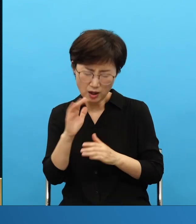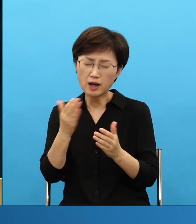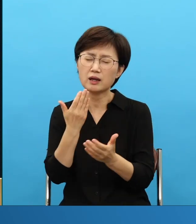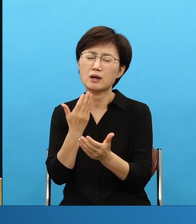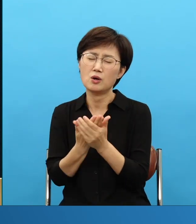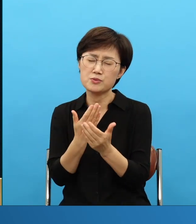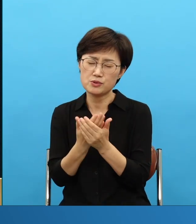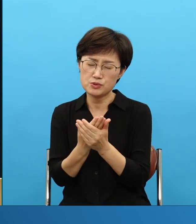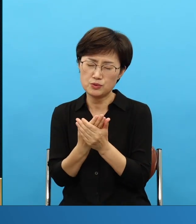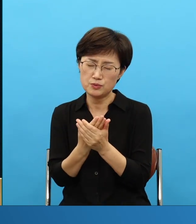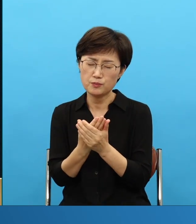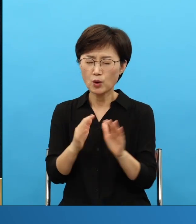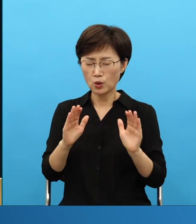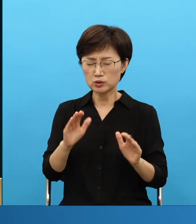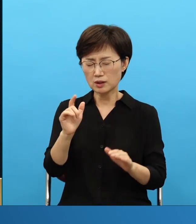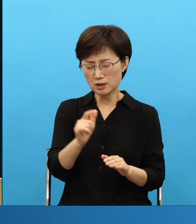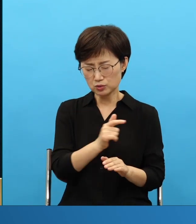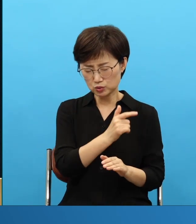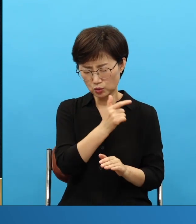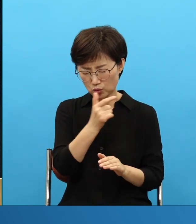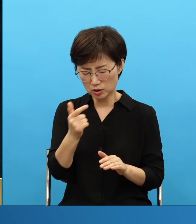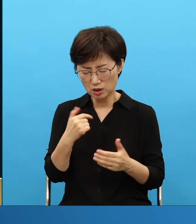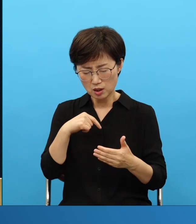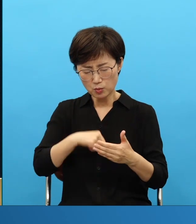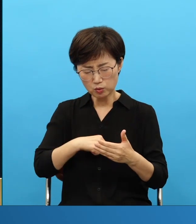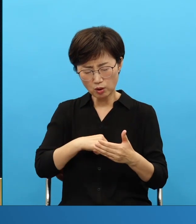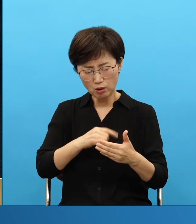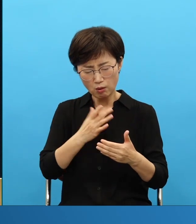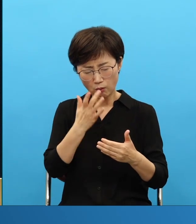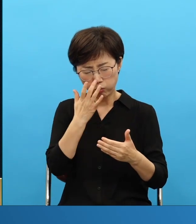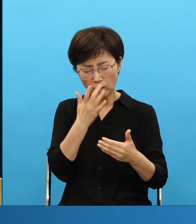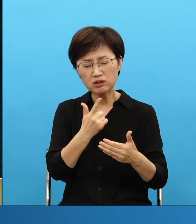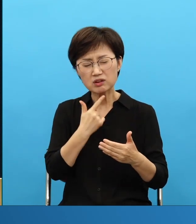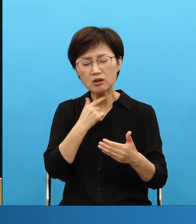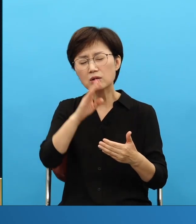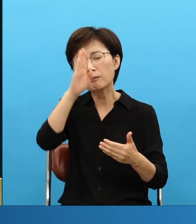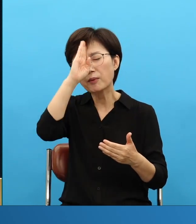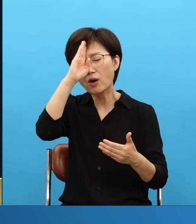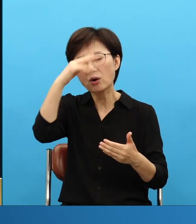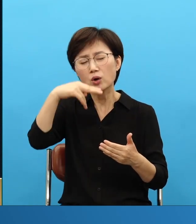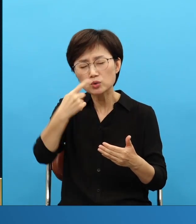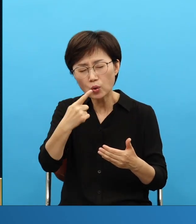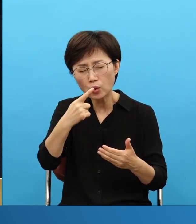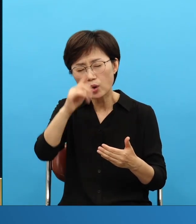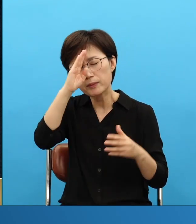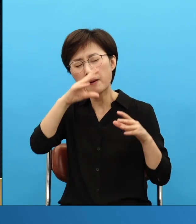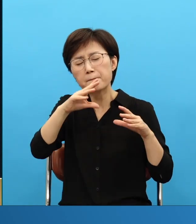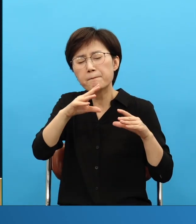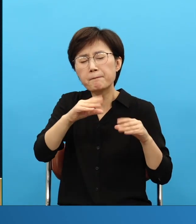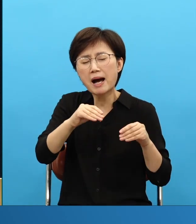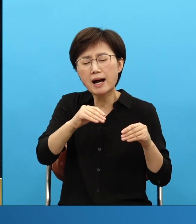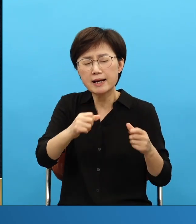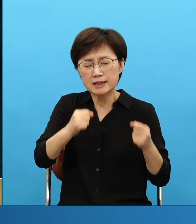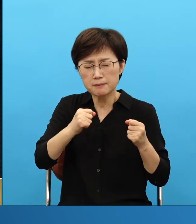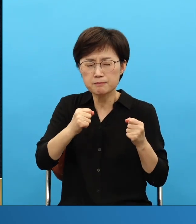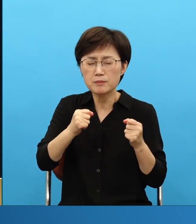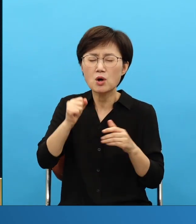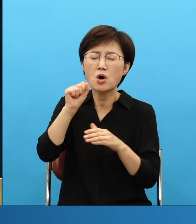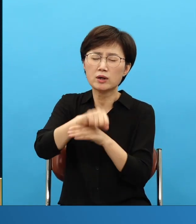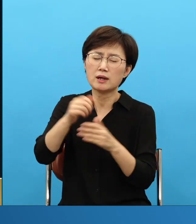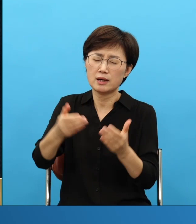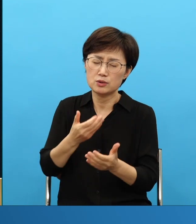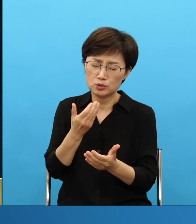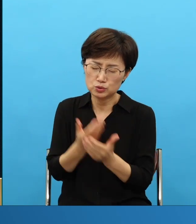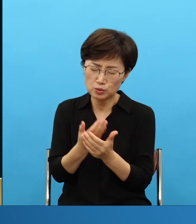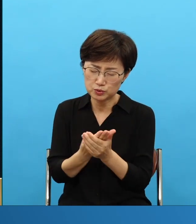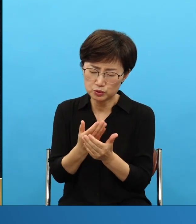partisan. 오늘 모르는 병도 치유되는 능력의 날이 되게 해 May 주옵소서. today be a day of power in which all the illnesses we are not even